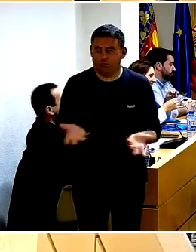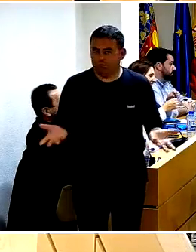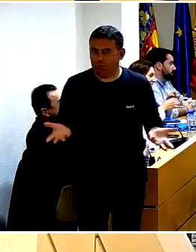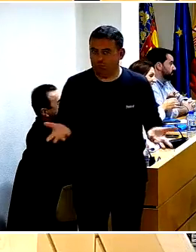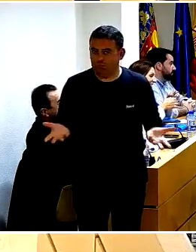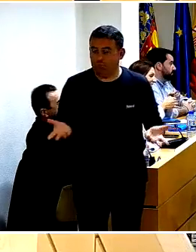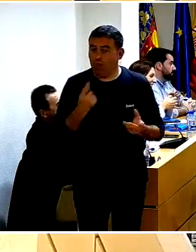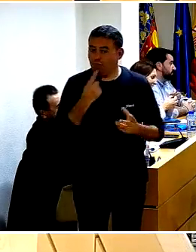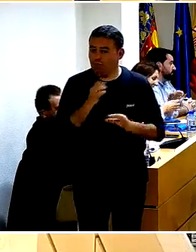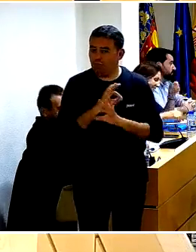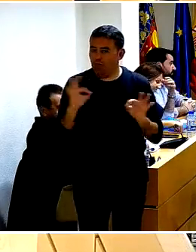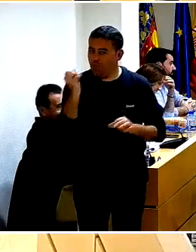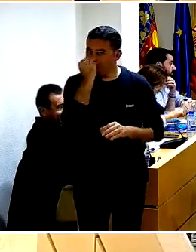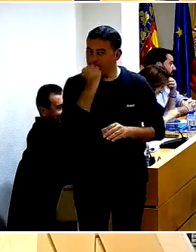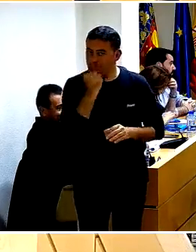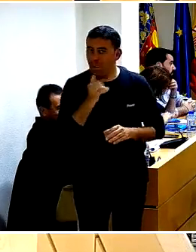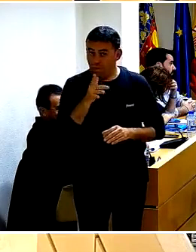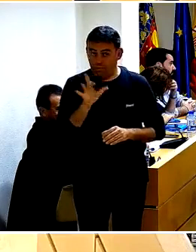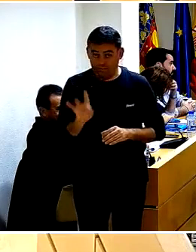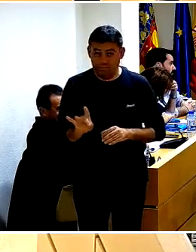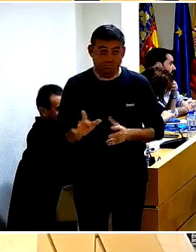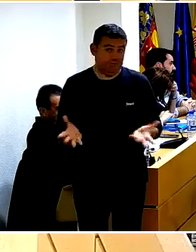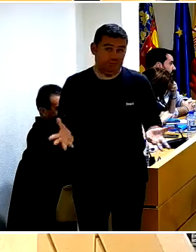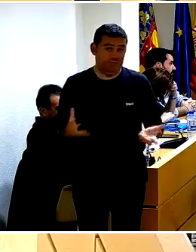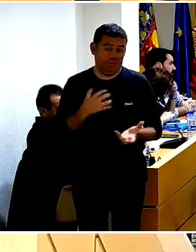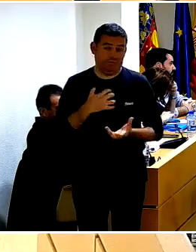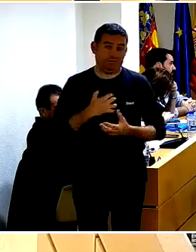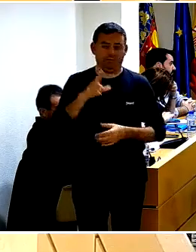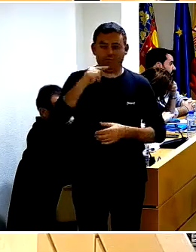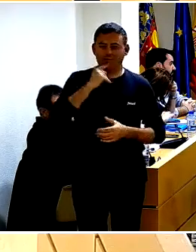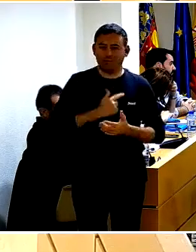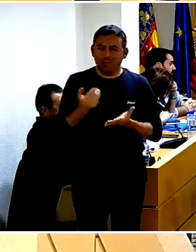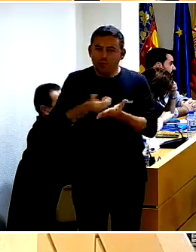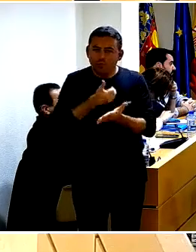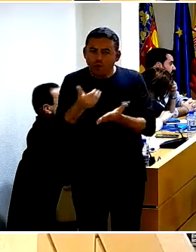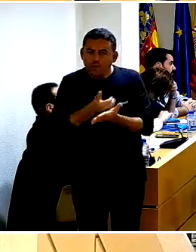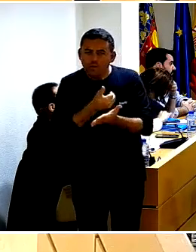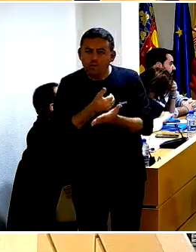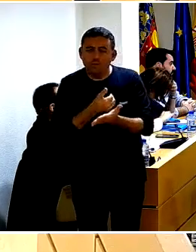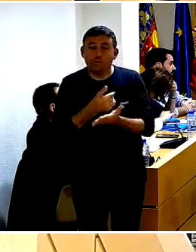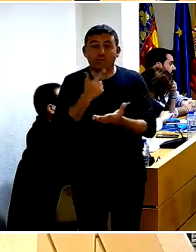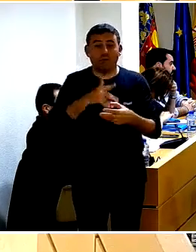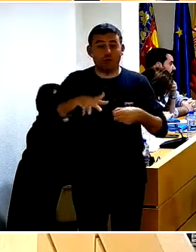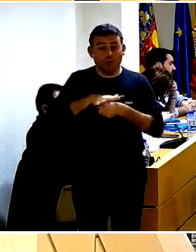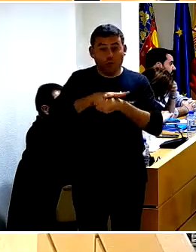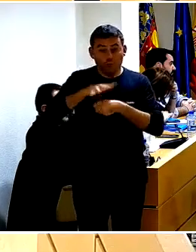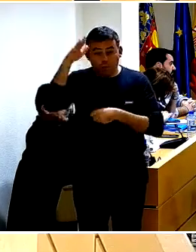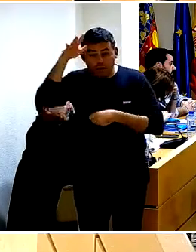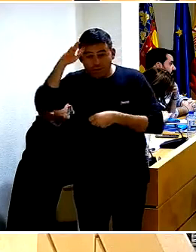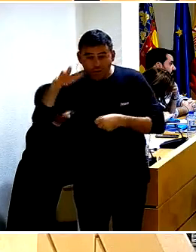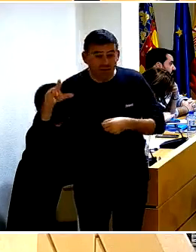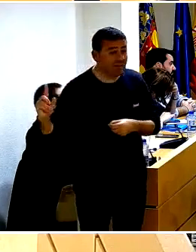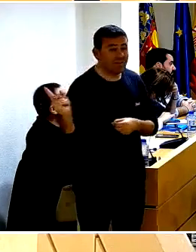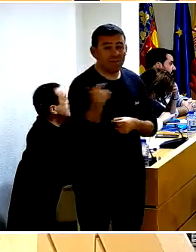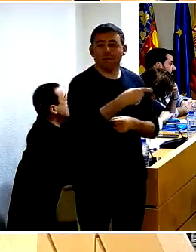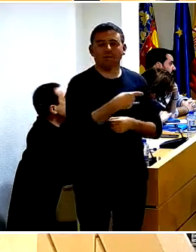Li recorde que aixes retribucions són de les més baixes de tota la comarca. De les més baixes de